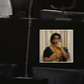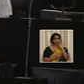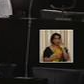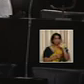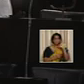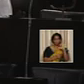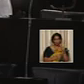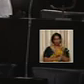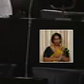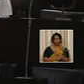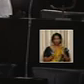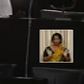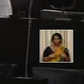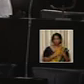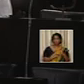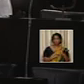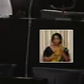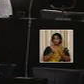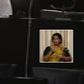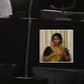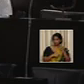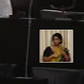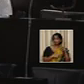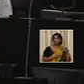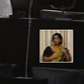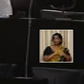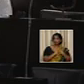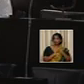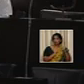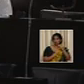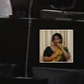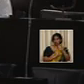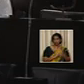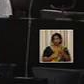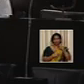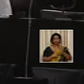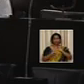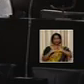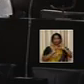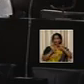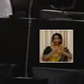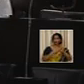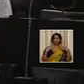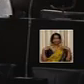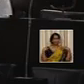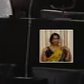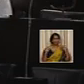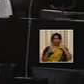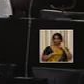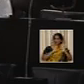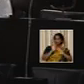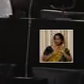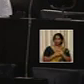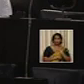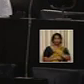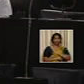149.5% ඇත තවදුරටත් පුද්ගලීකරණය කිරීම මගින් රටෙහි තීරණාත්මක සංවේදන යටිතල පහසුකම් සංවේදී තොරතුරු